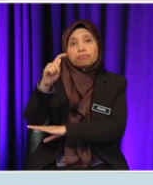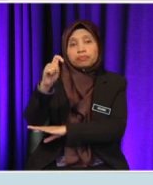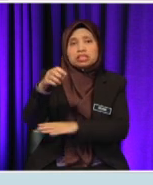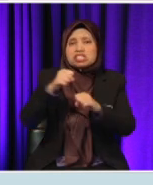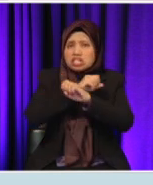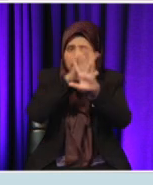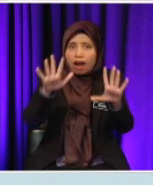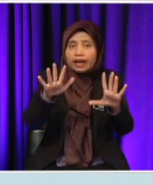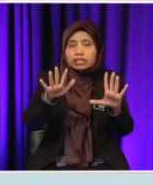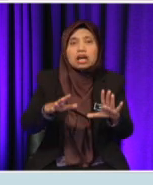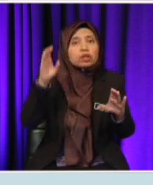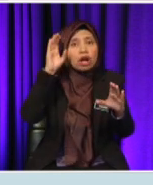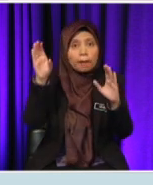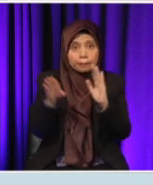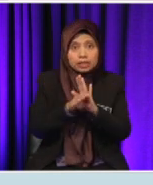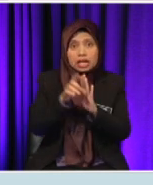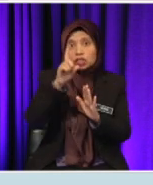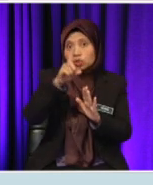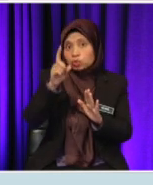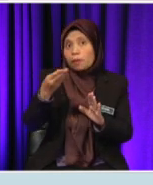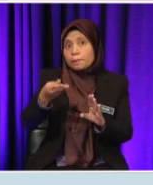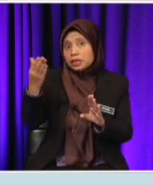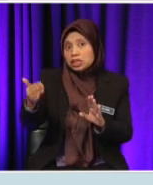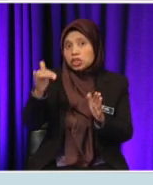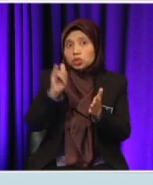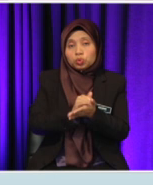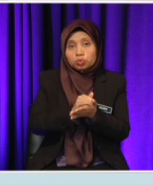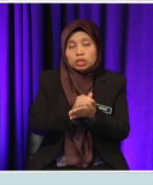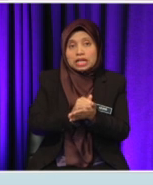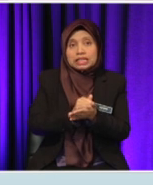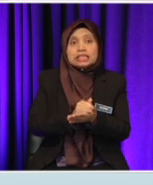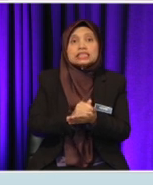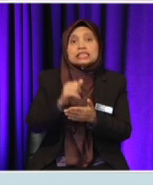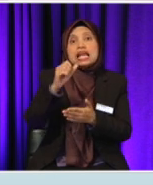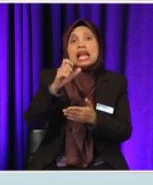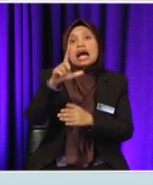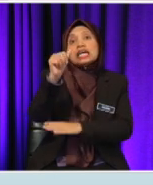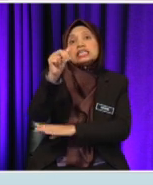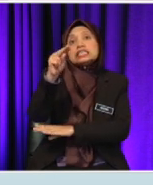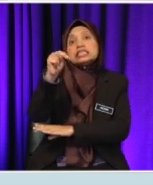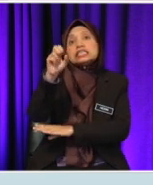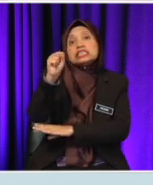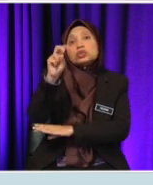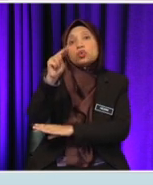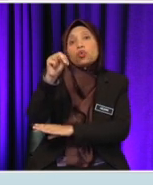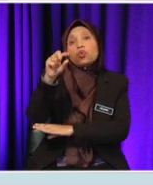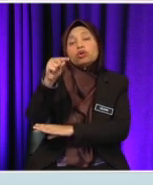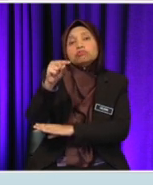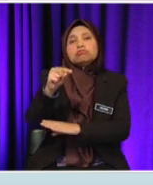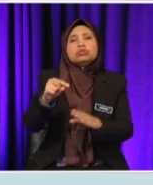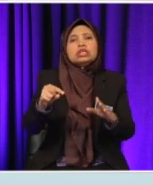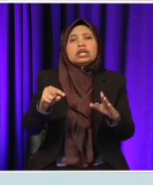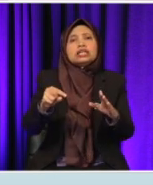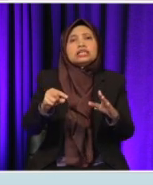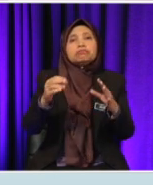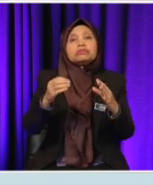menerangkan atau menggambarkan sesuatu perkara atau peristiwa secara langsung dengan kata lain pengarang seolah-olah menjadi